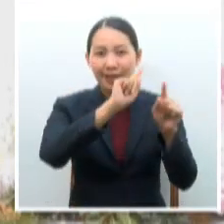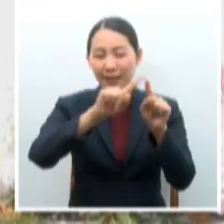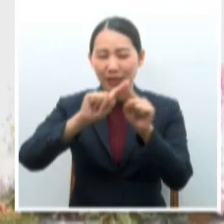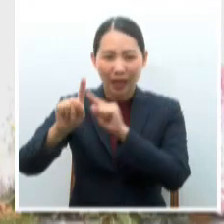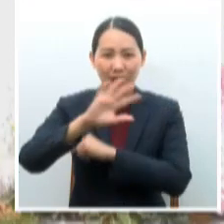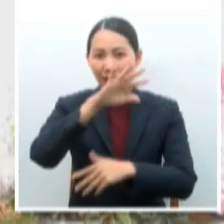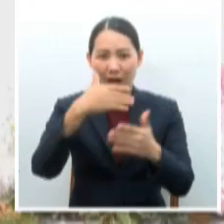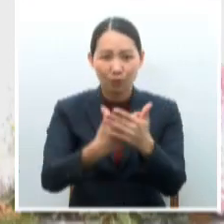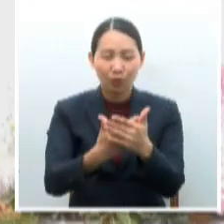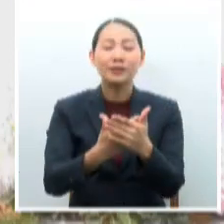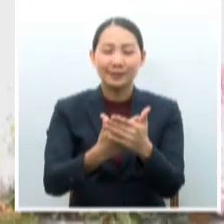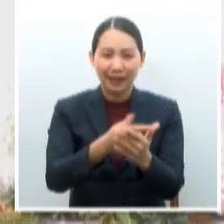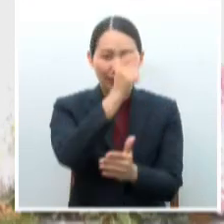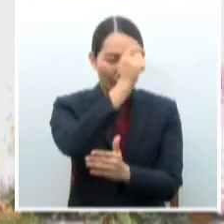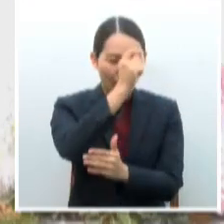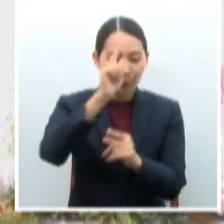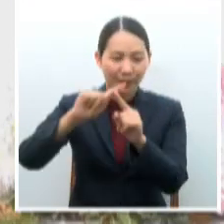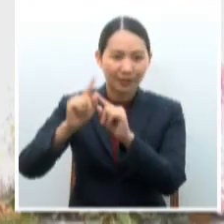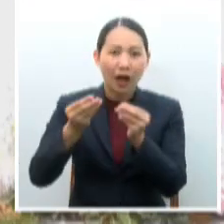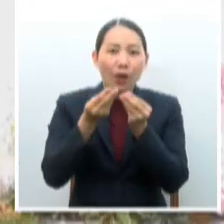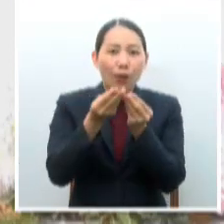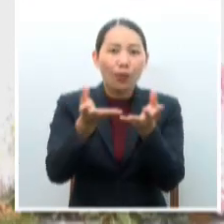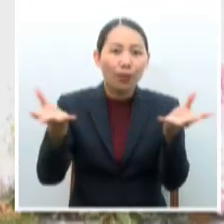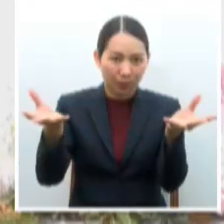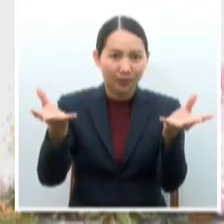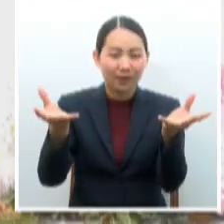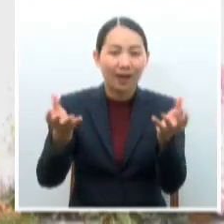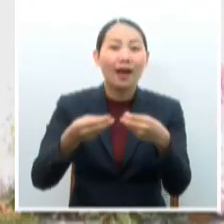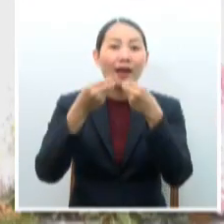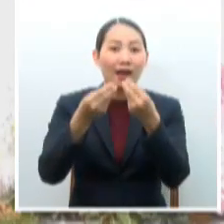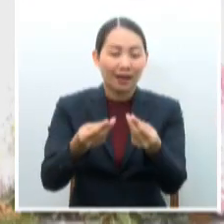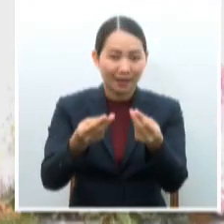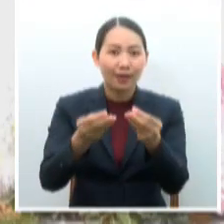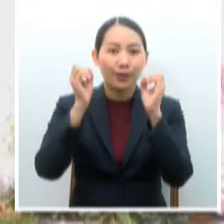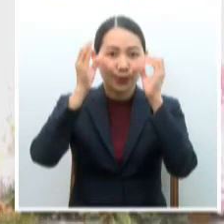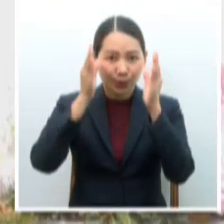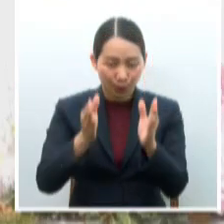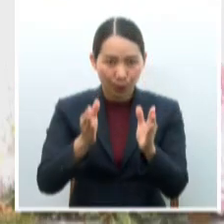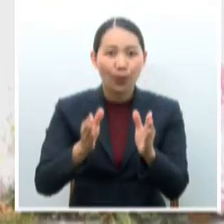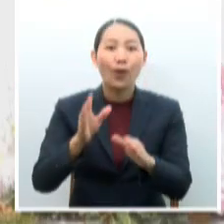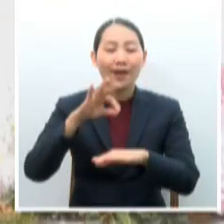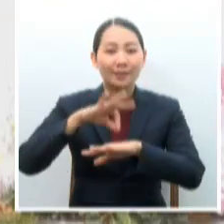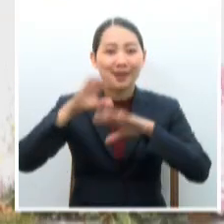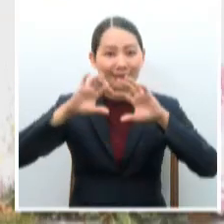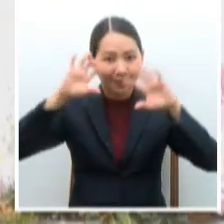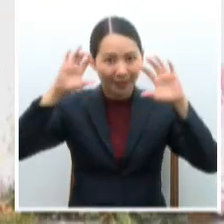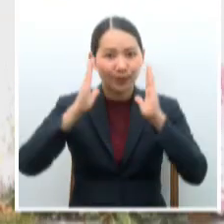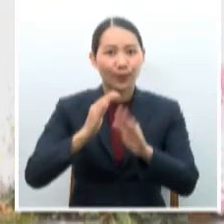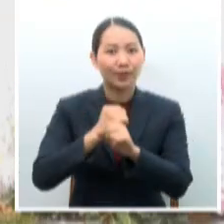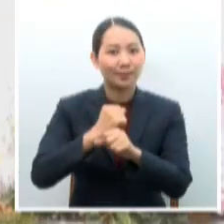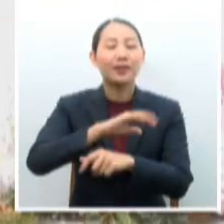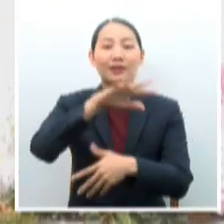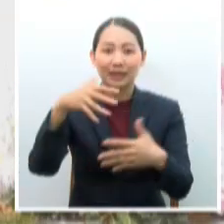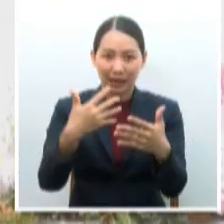ารพนับถือนะครับจงได้โปรดโดยบันดาลให้พี่น้องข้าราชการครูบุคลากรทางการศึกษาทุกท่านนะ